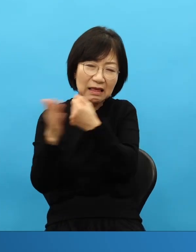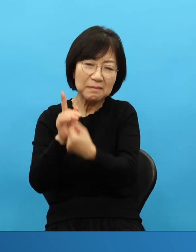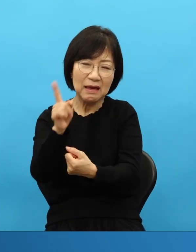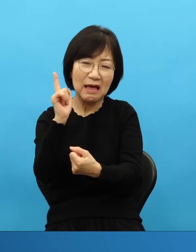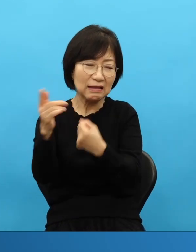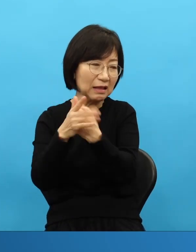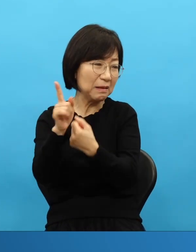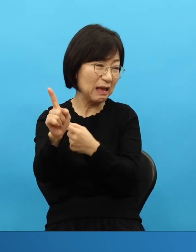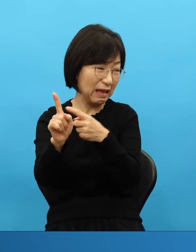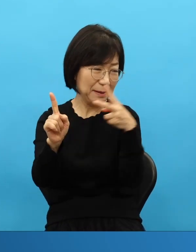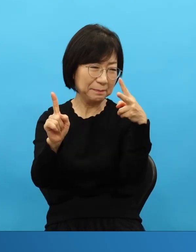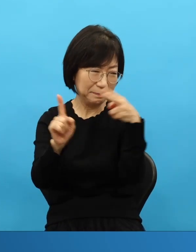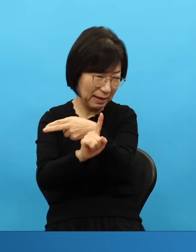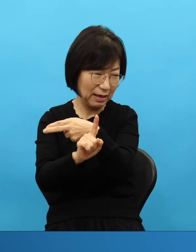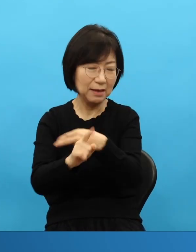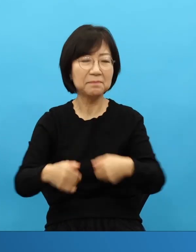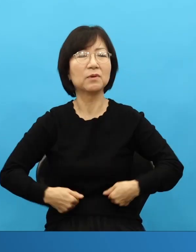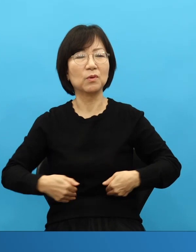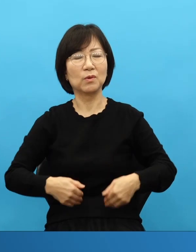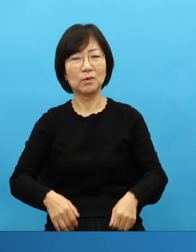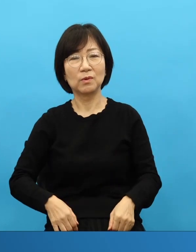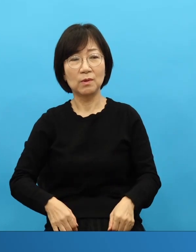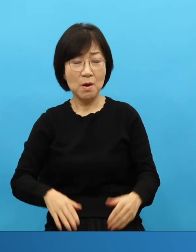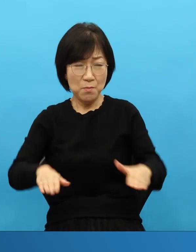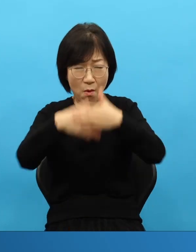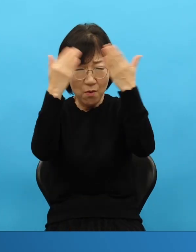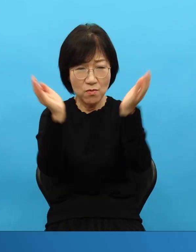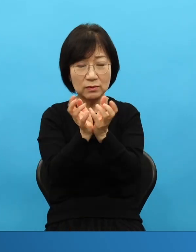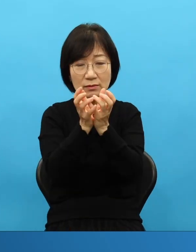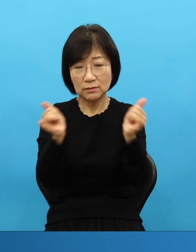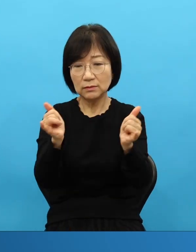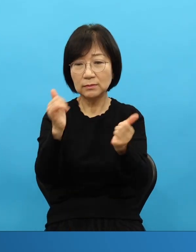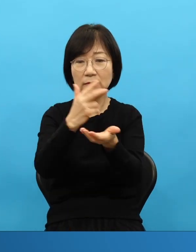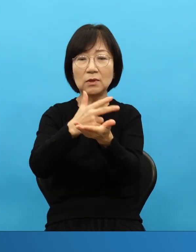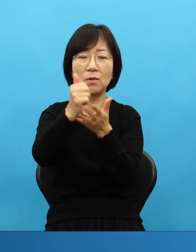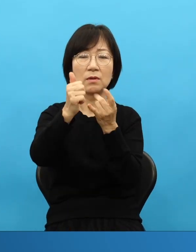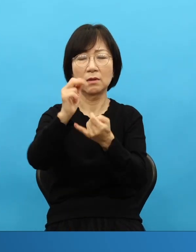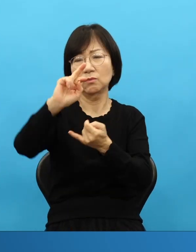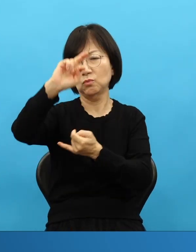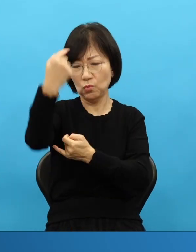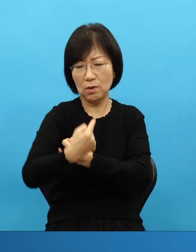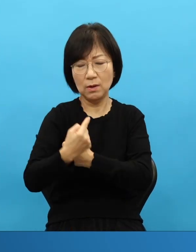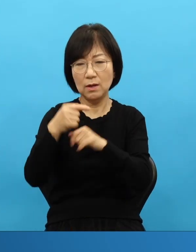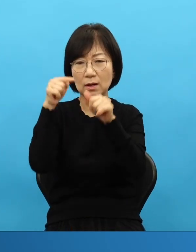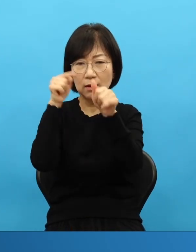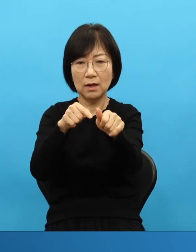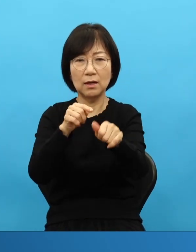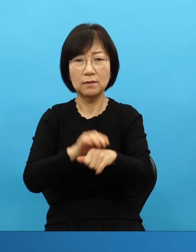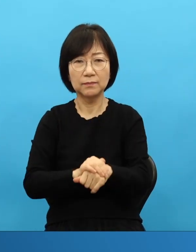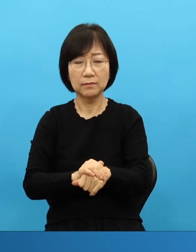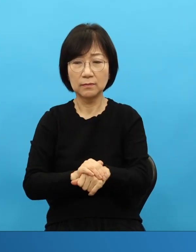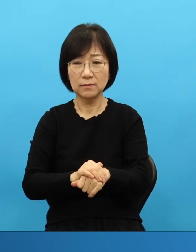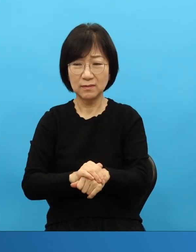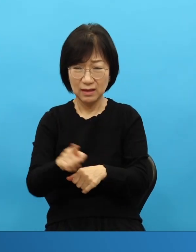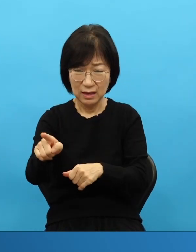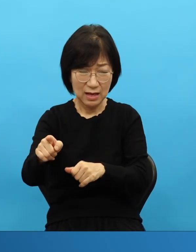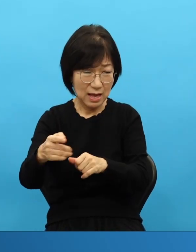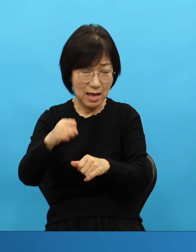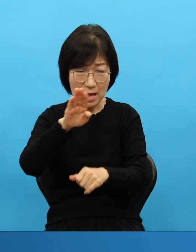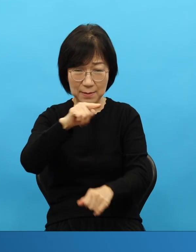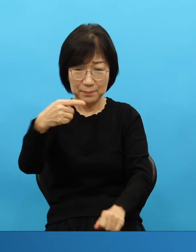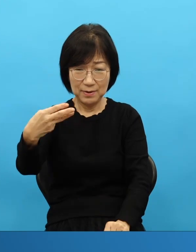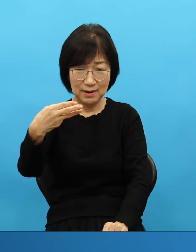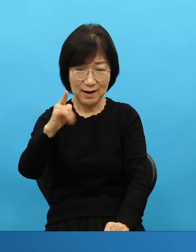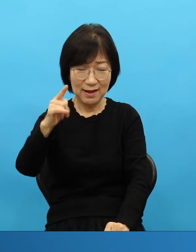Stop making 모든 excuses. 백성은 여호와께 돌아오라. All the people return to the Lord. 어째서 블레셋 문제입니까? 아니잖아요. How is